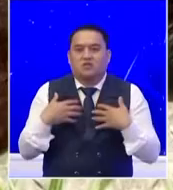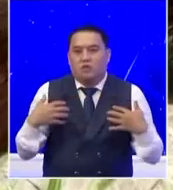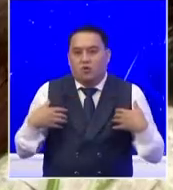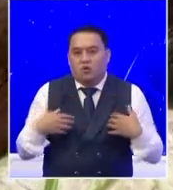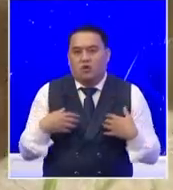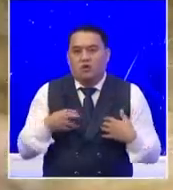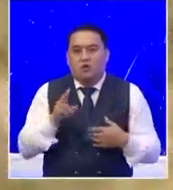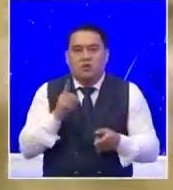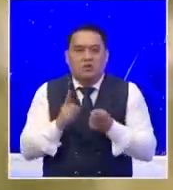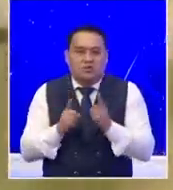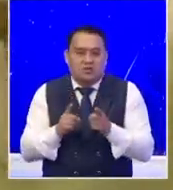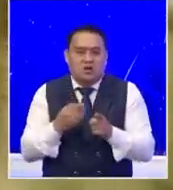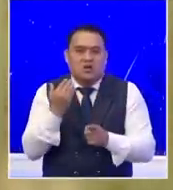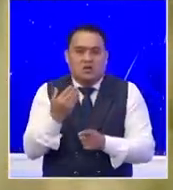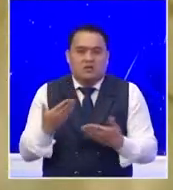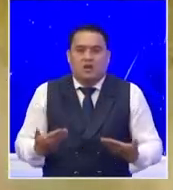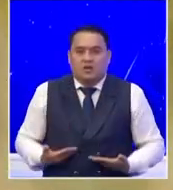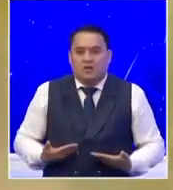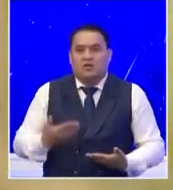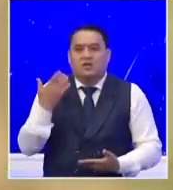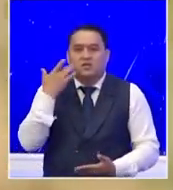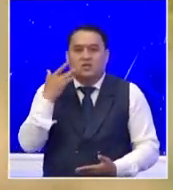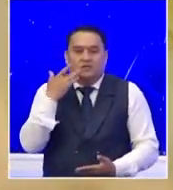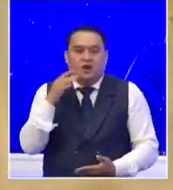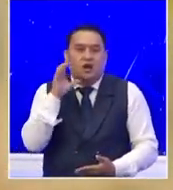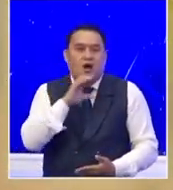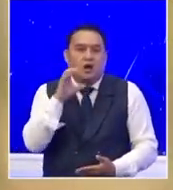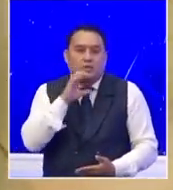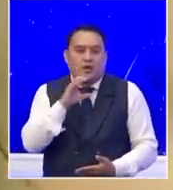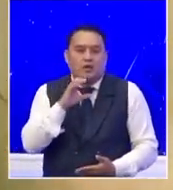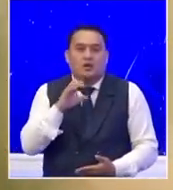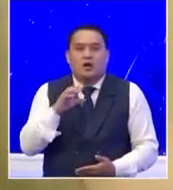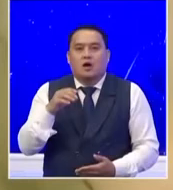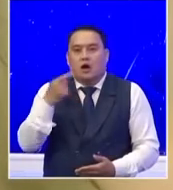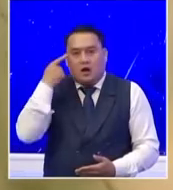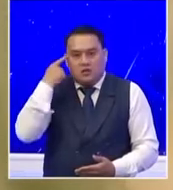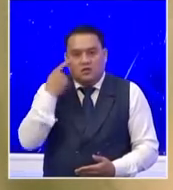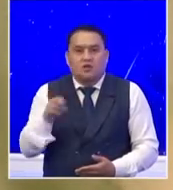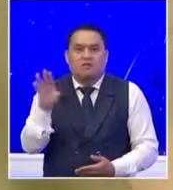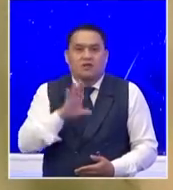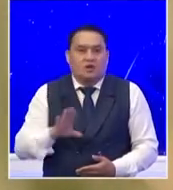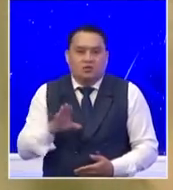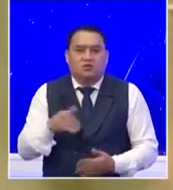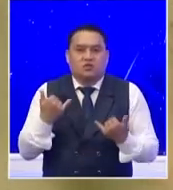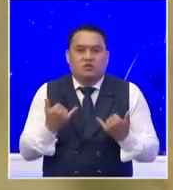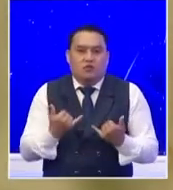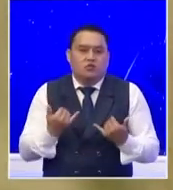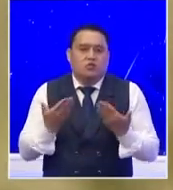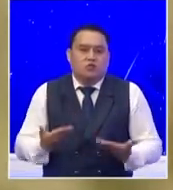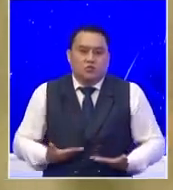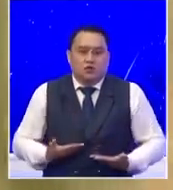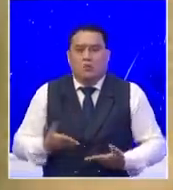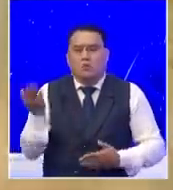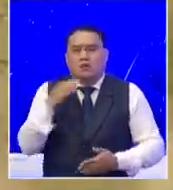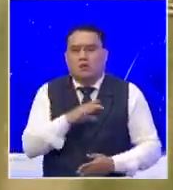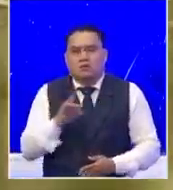этих животных. Естественный их ареал обитания – Северная Америка и Южная Азия. В Евразии акклиматизировано. На территории